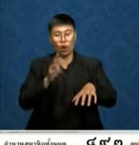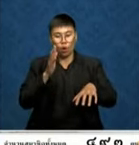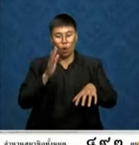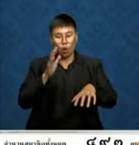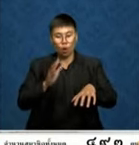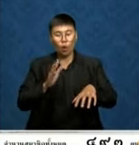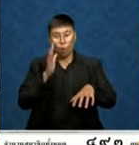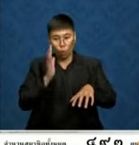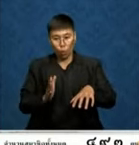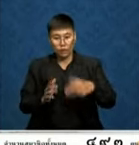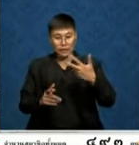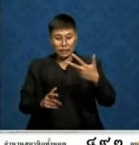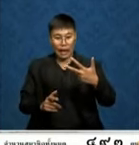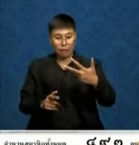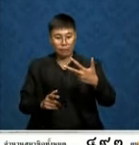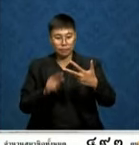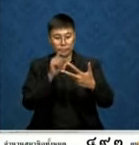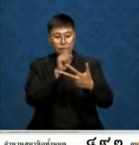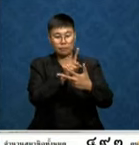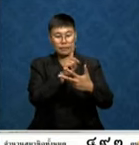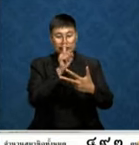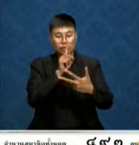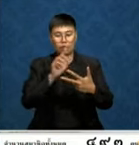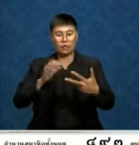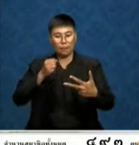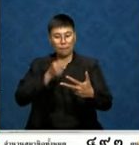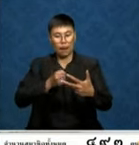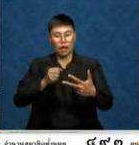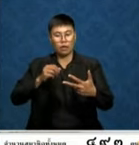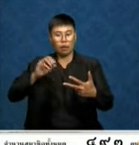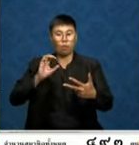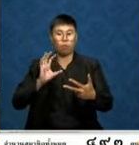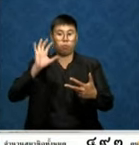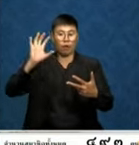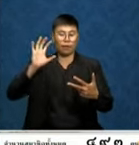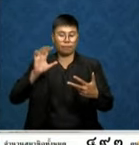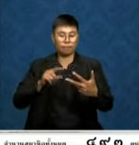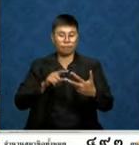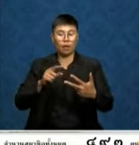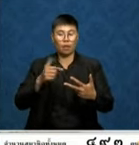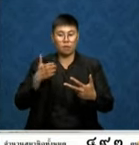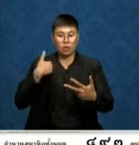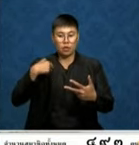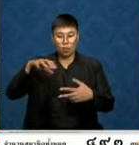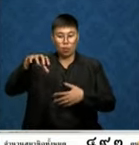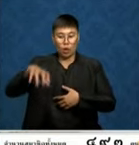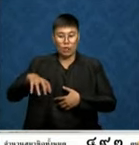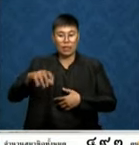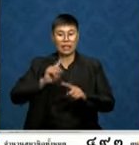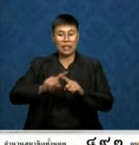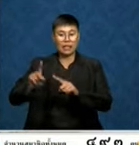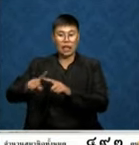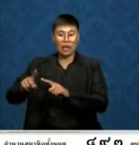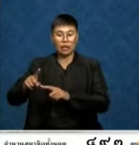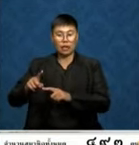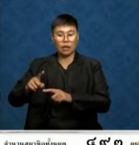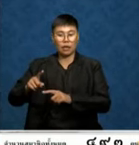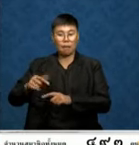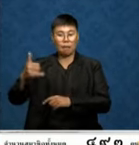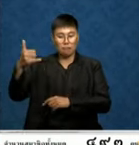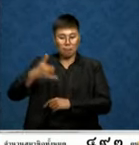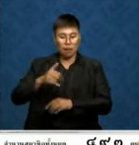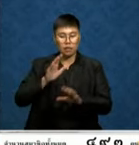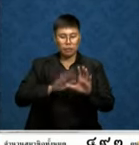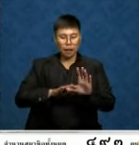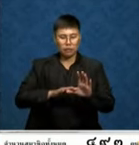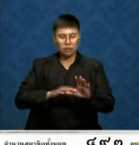นรอบโรงไฟฟ้าผมคิดว่าหน่วยงานต่างๆเนี่ยเข้ามาเนี่ยครับก็จะจ้องจะใช้ง